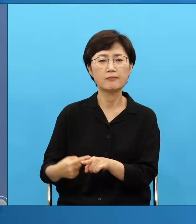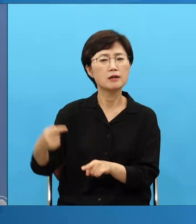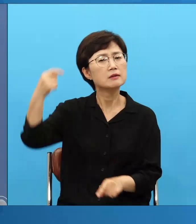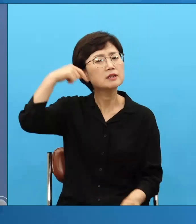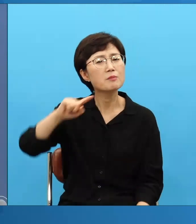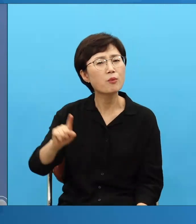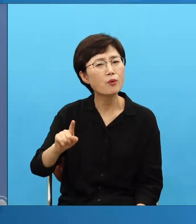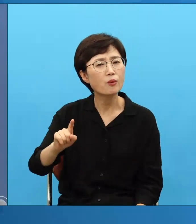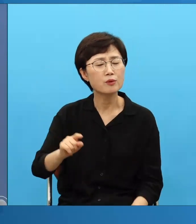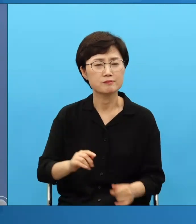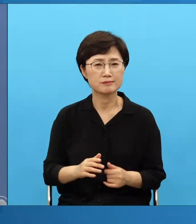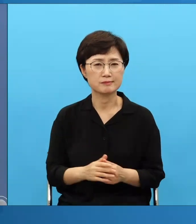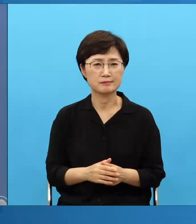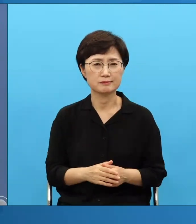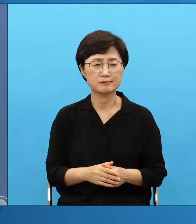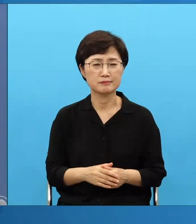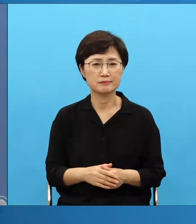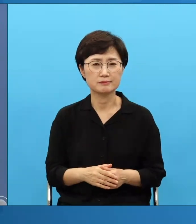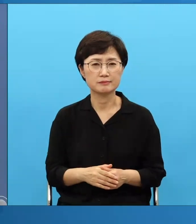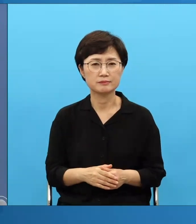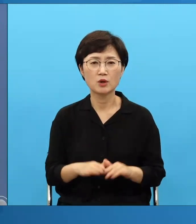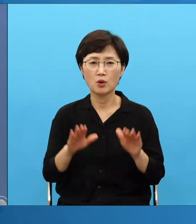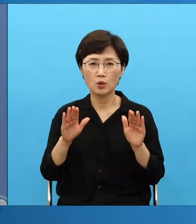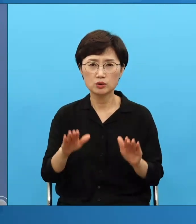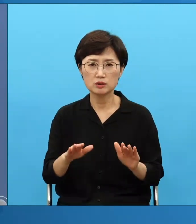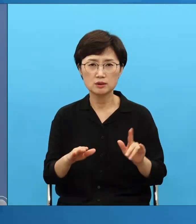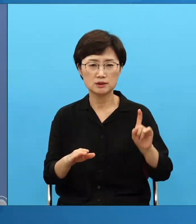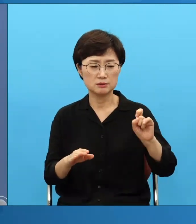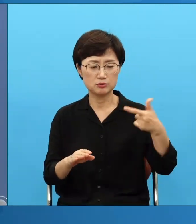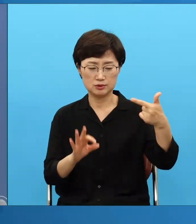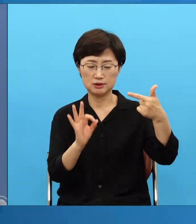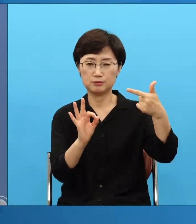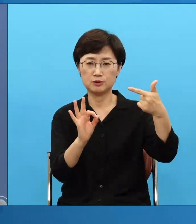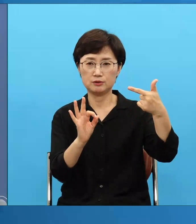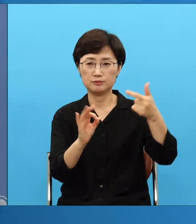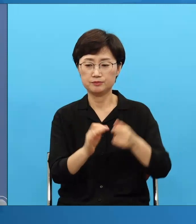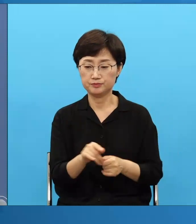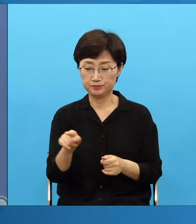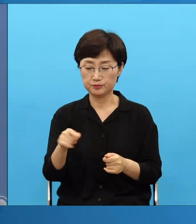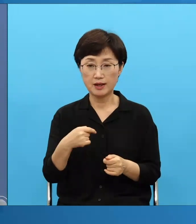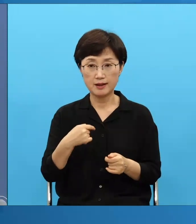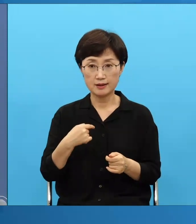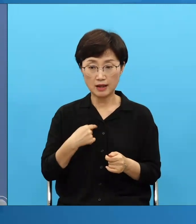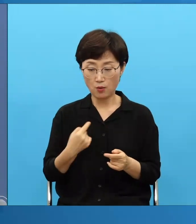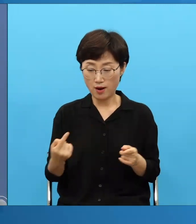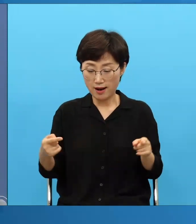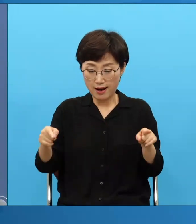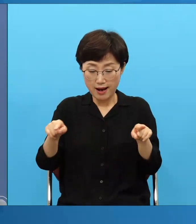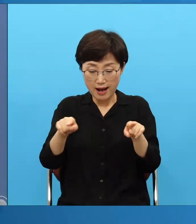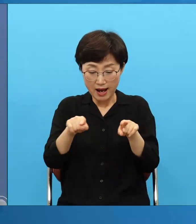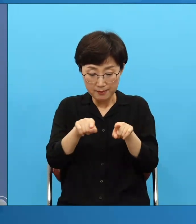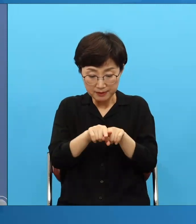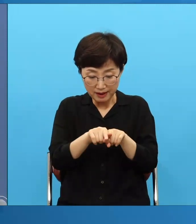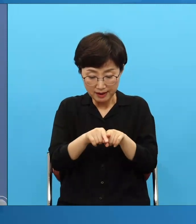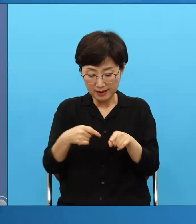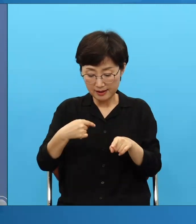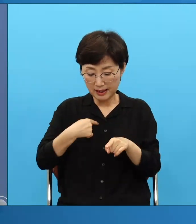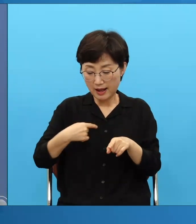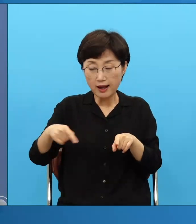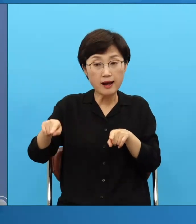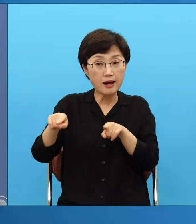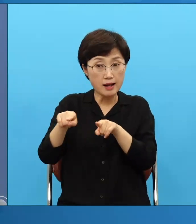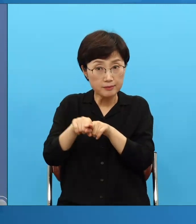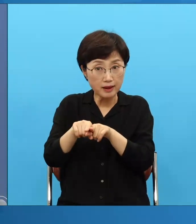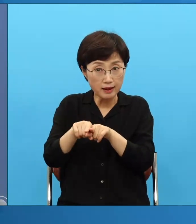the connection, you call him your son. 오늘 10절에는 나와 함께 주의 일에 힘쓰는 자였다. And in verse 10, he says,